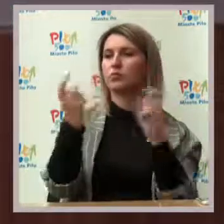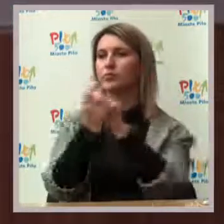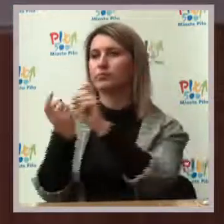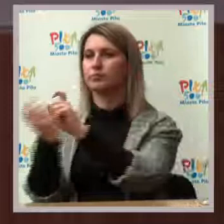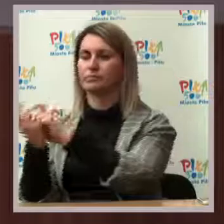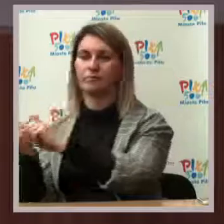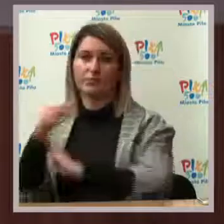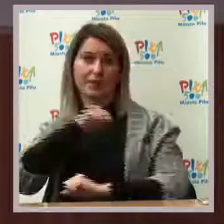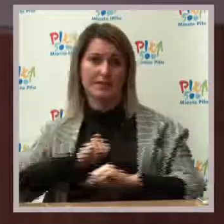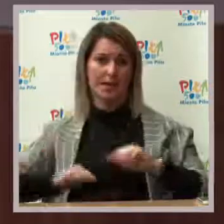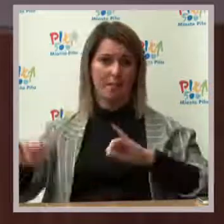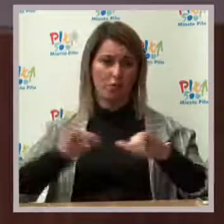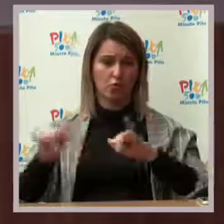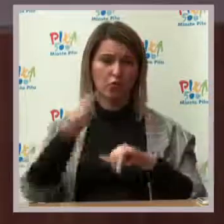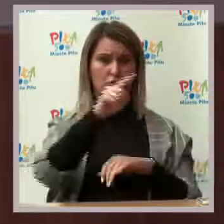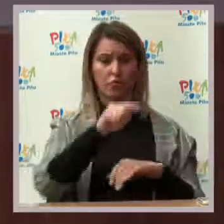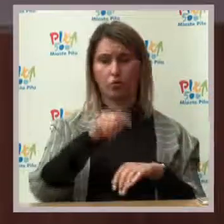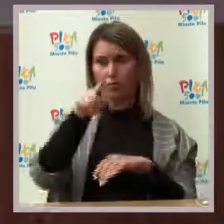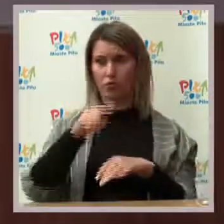kilkudziesięciu samorządów, które